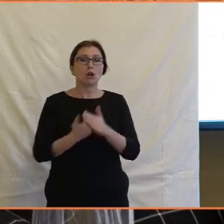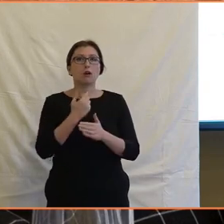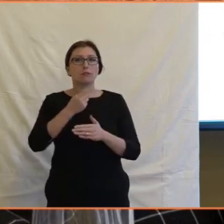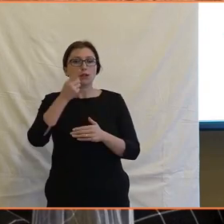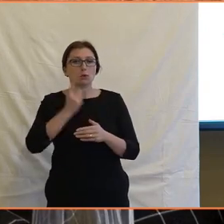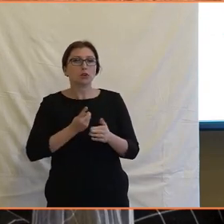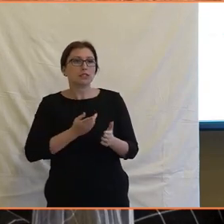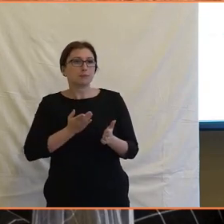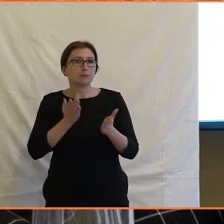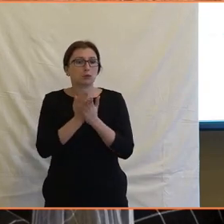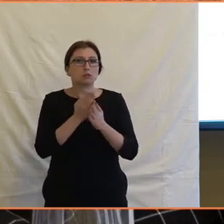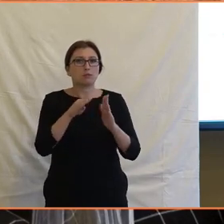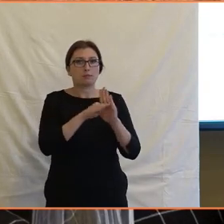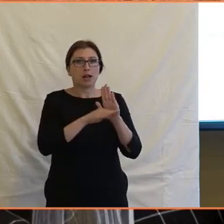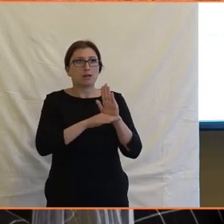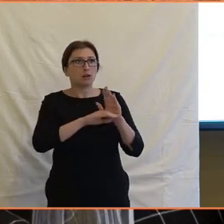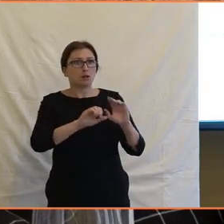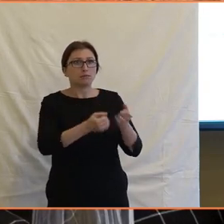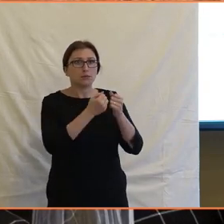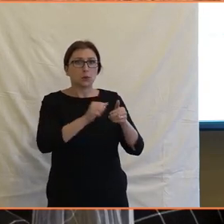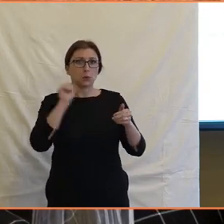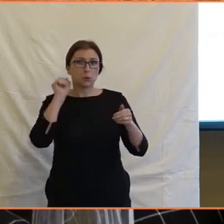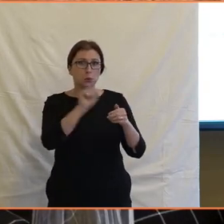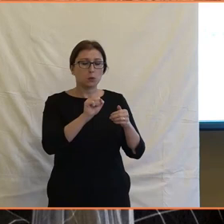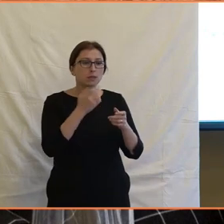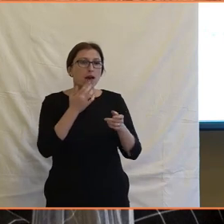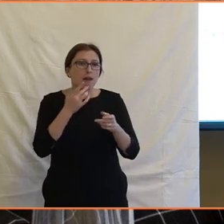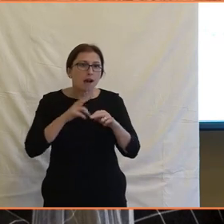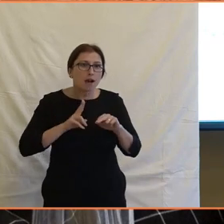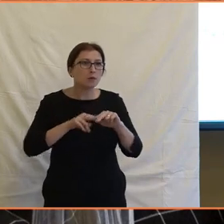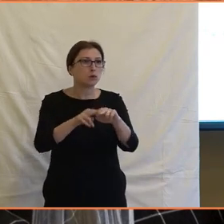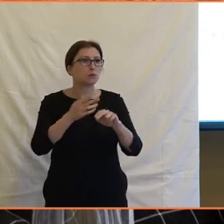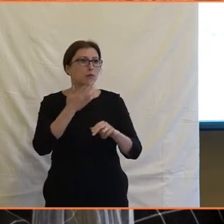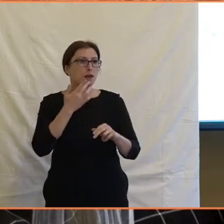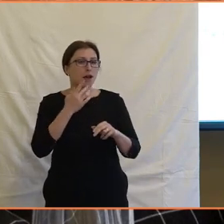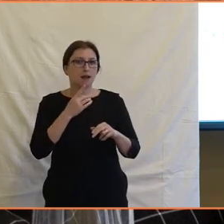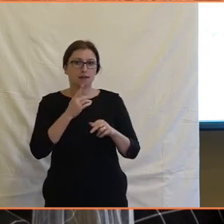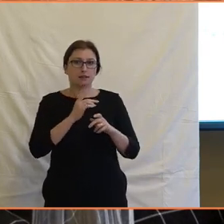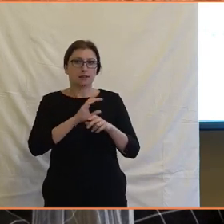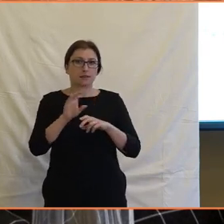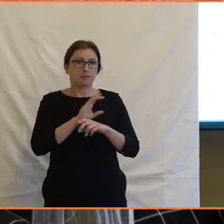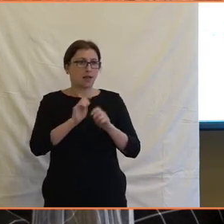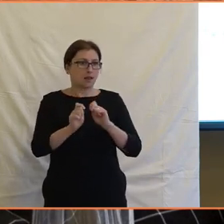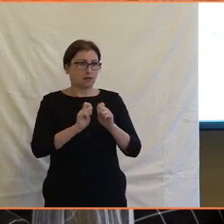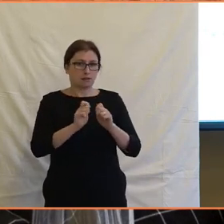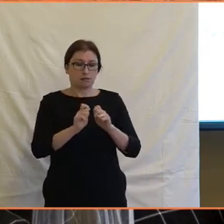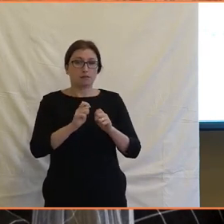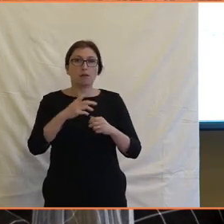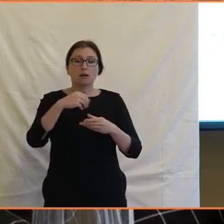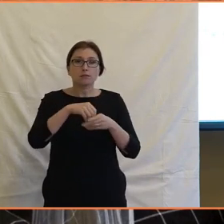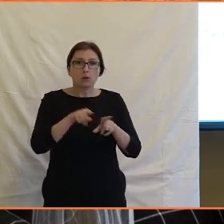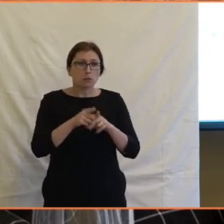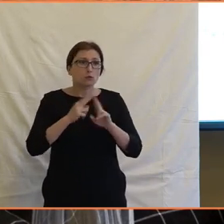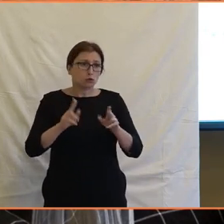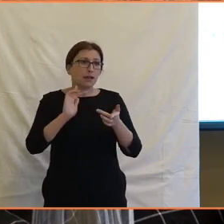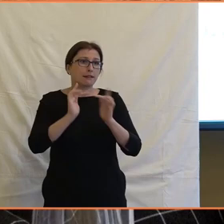museli přizpůsobit pravidlům, které v tom světě vznikly jako předtím. A nazývalo se to netiketa, a můžete si to dohledat na